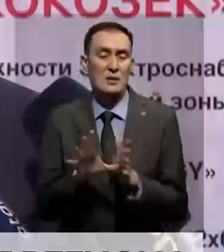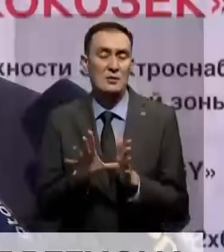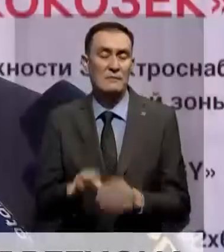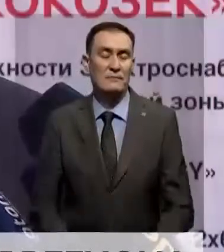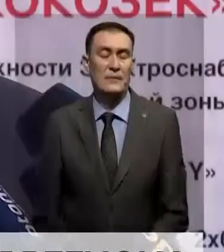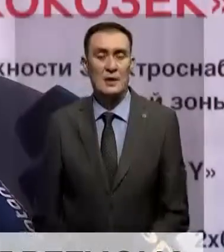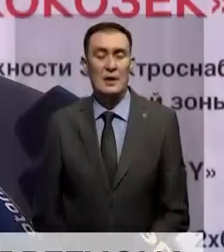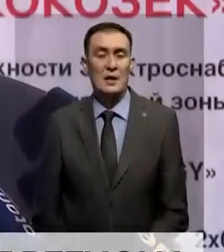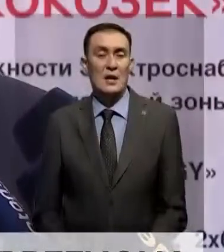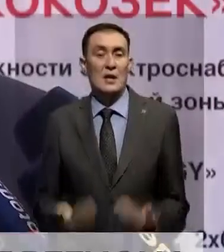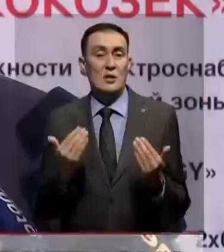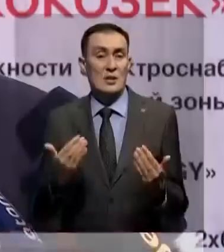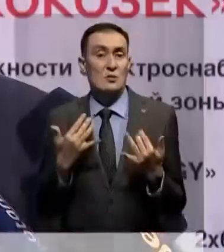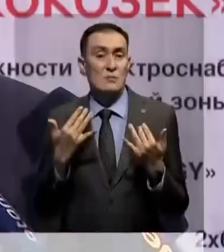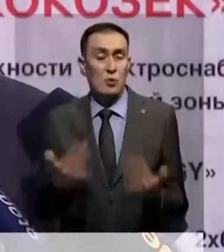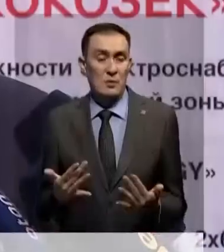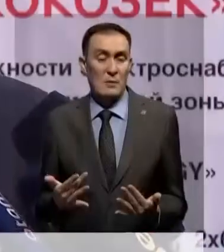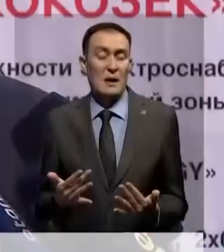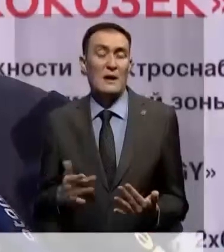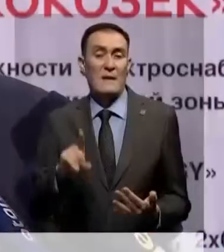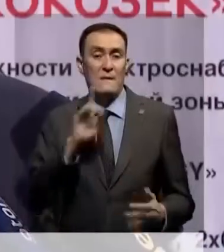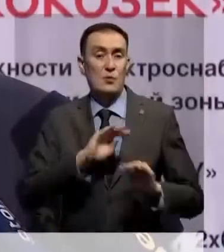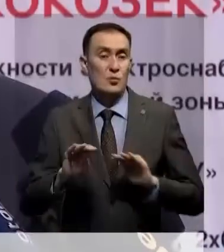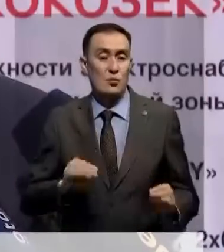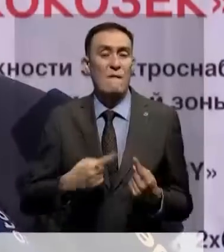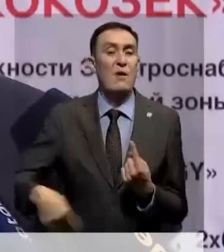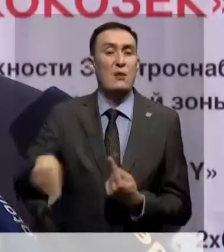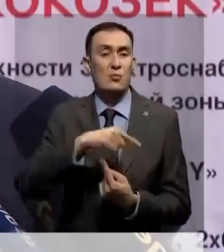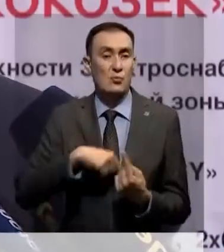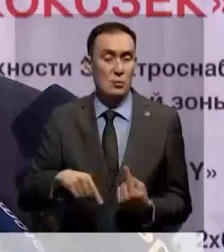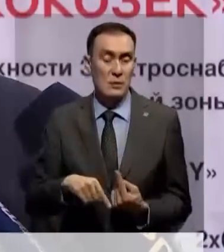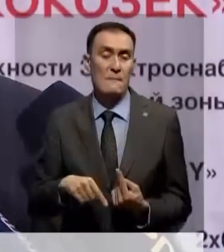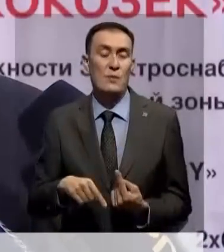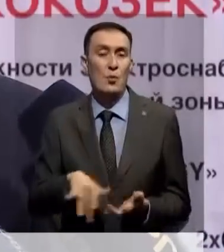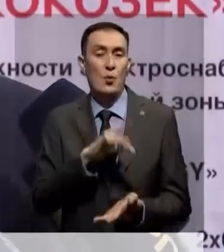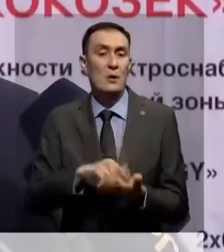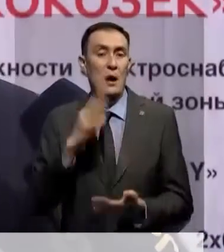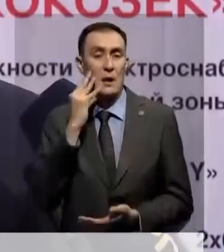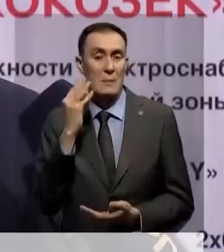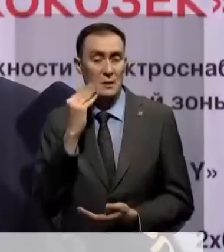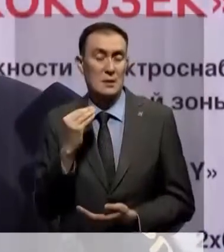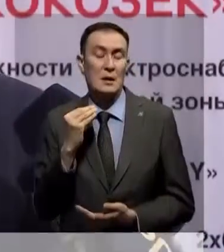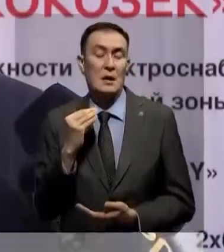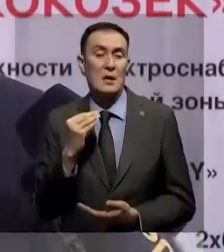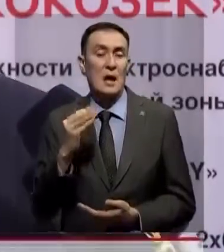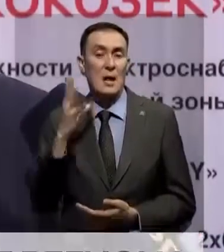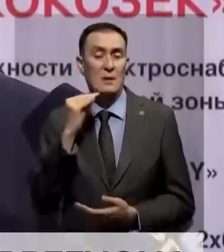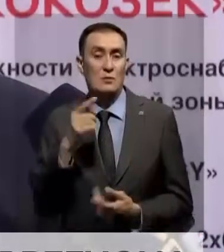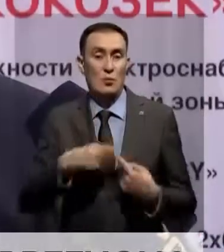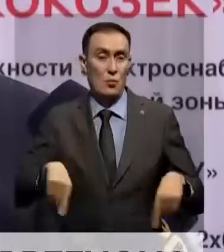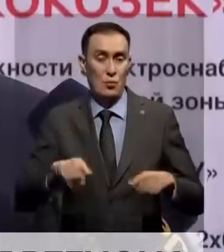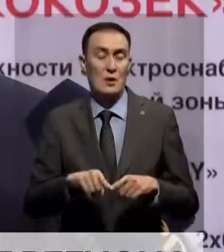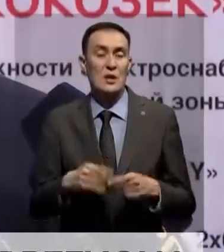С имеющимся спросом на инфраструктуру вокруг Алматы, в целом в алматинской